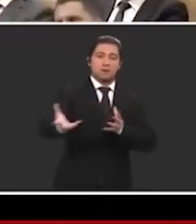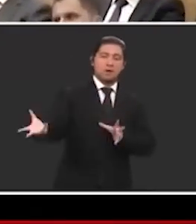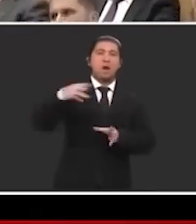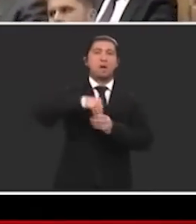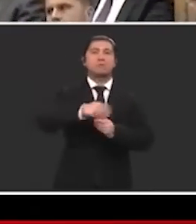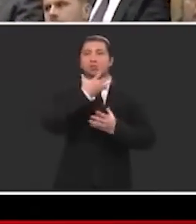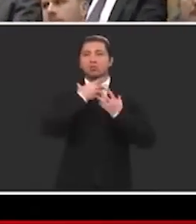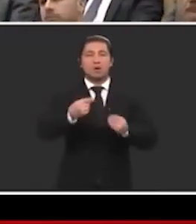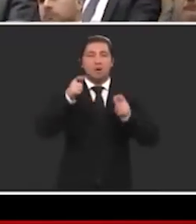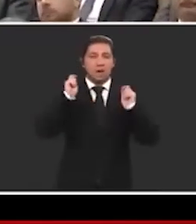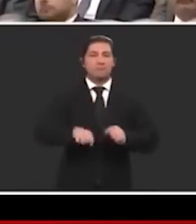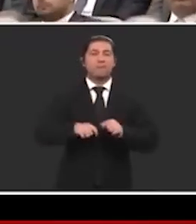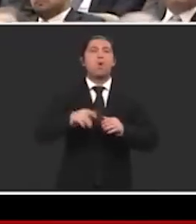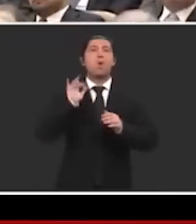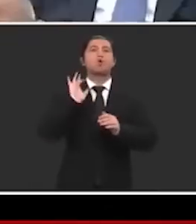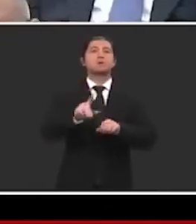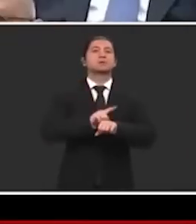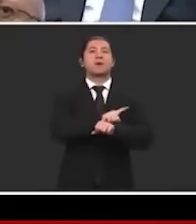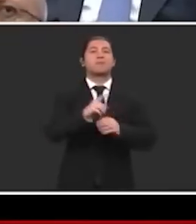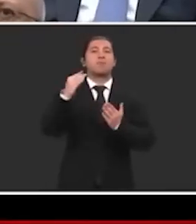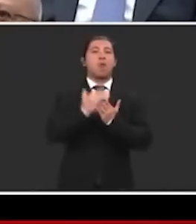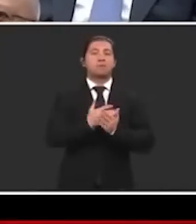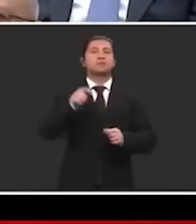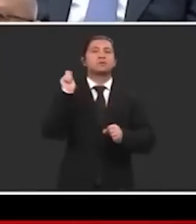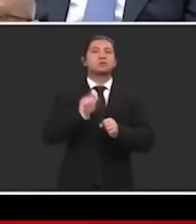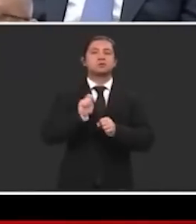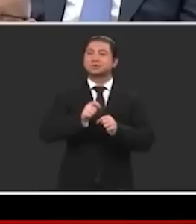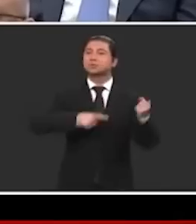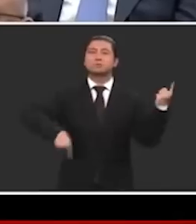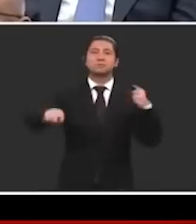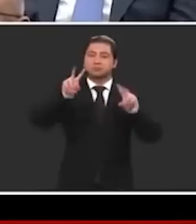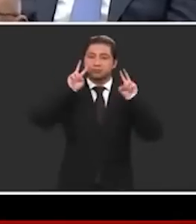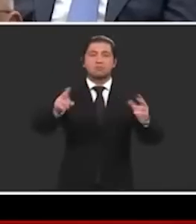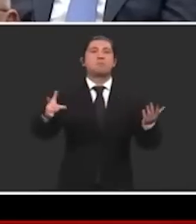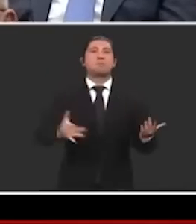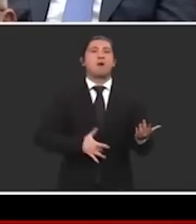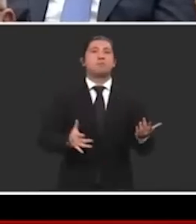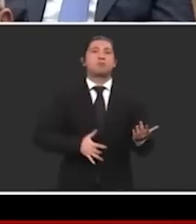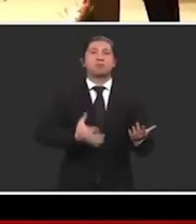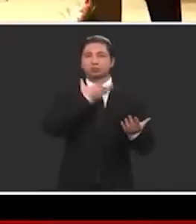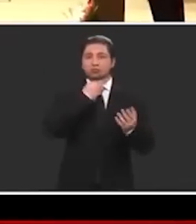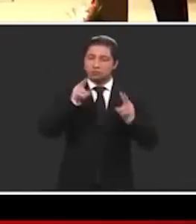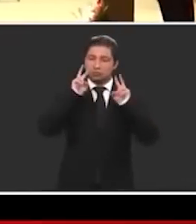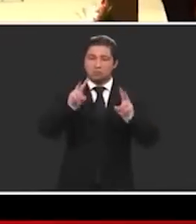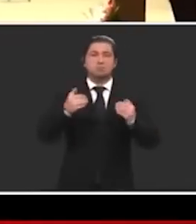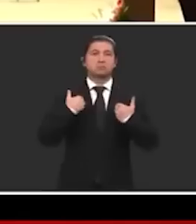hazırladığımız orta vadeli programın iş dünyasında memnuniyetle karşılandığını